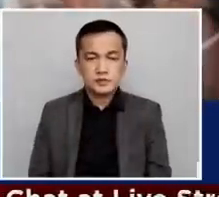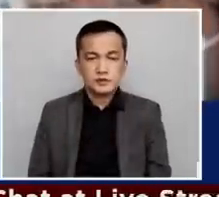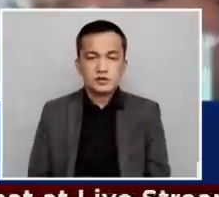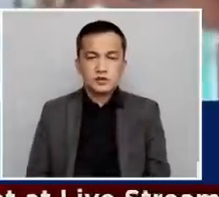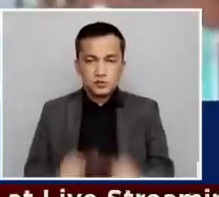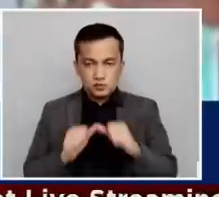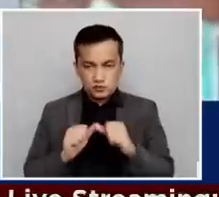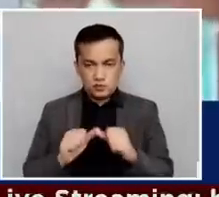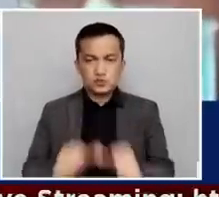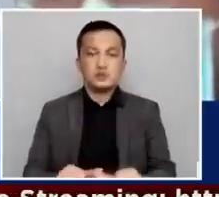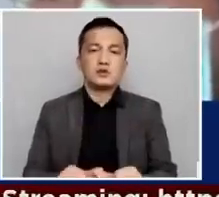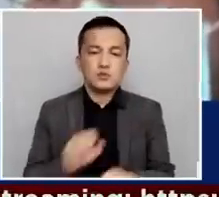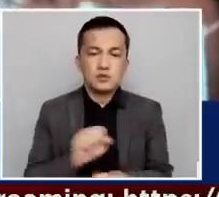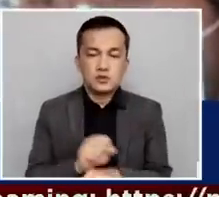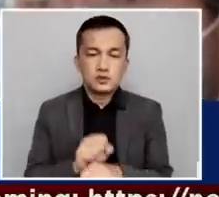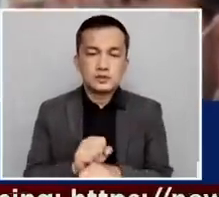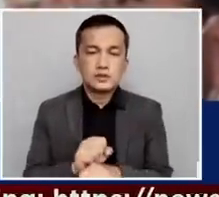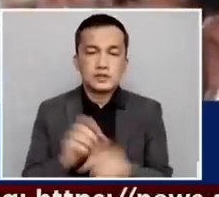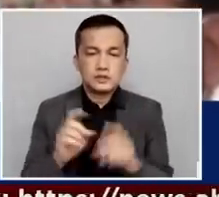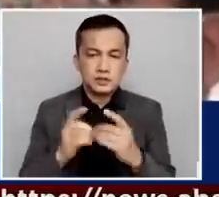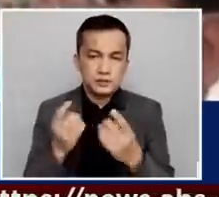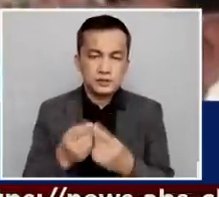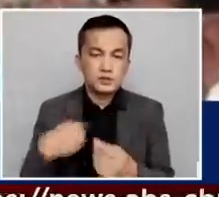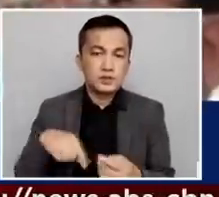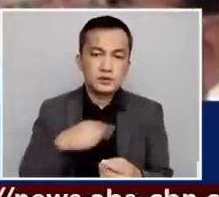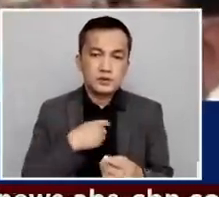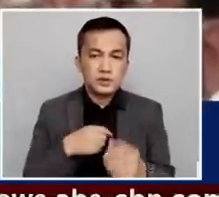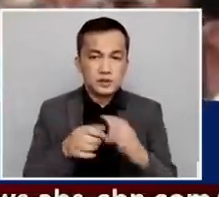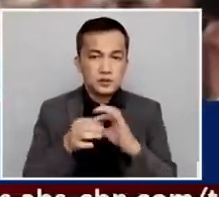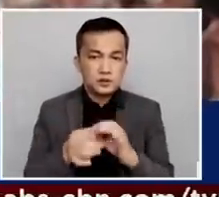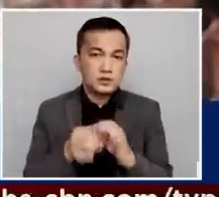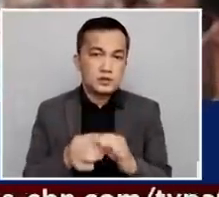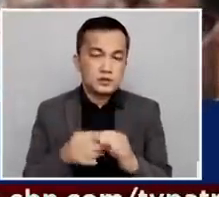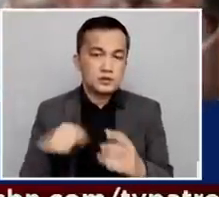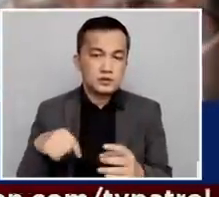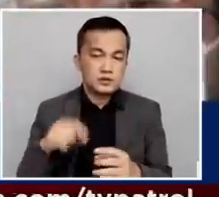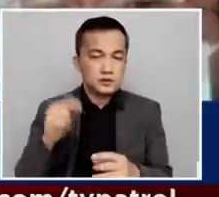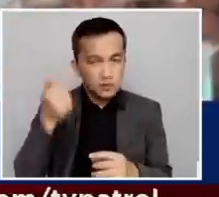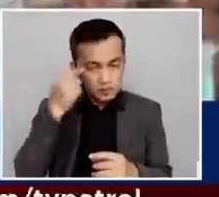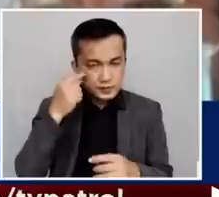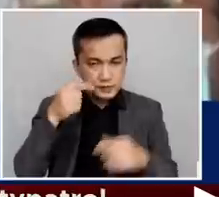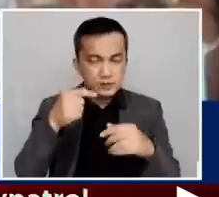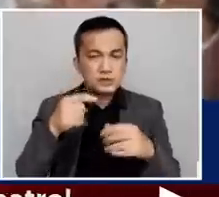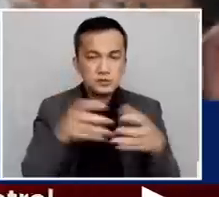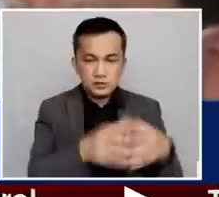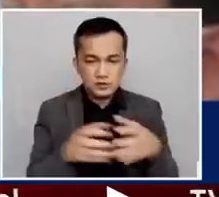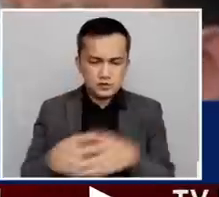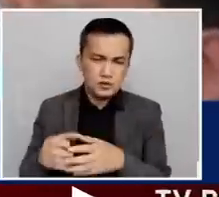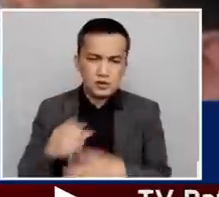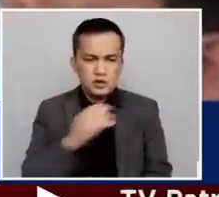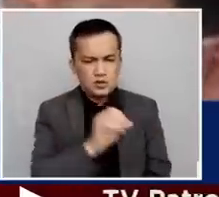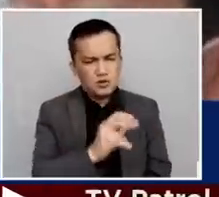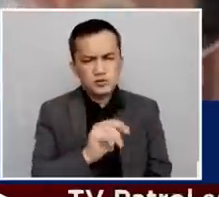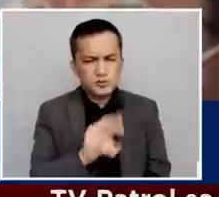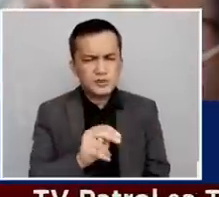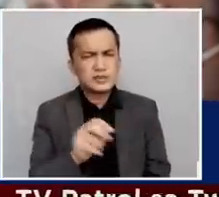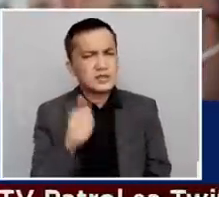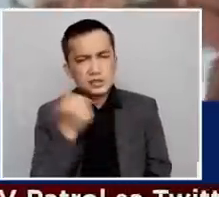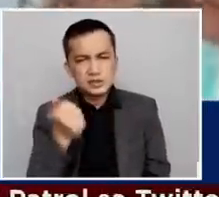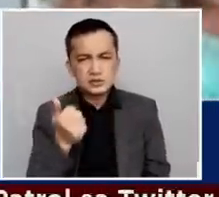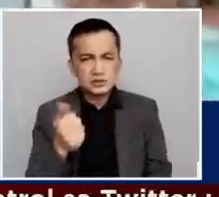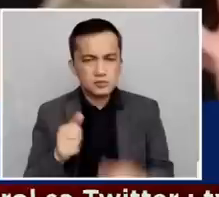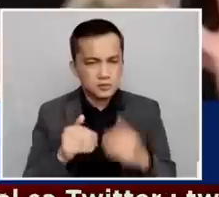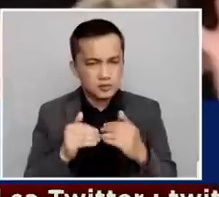ng kagawaran at we will be cooperating with our government agencies, Ombudsman and the others, kung magtutuloy-tuloy pa po